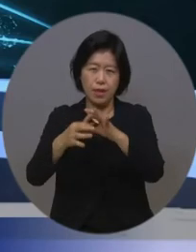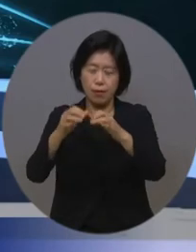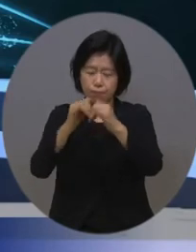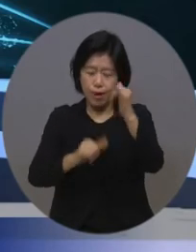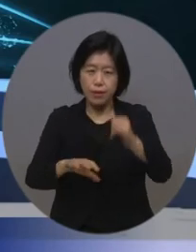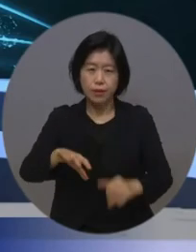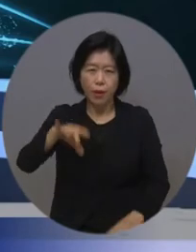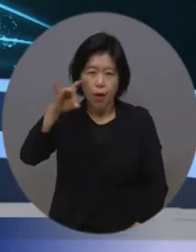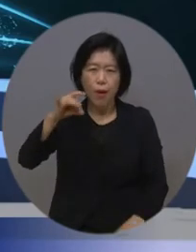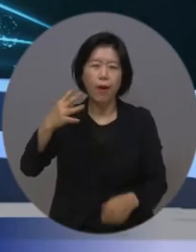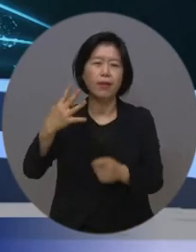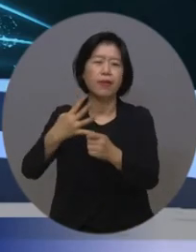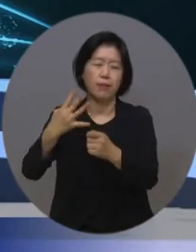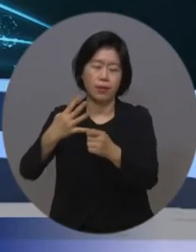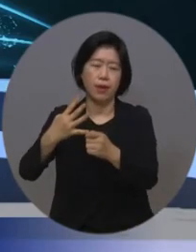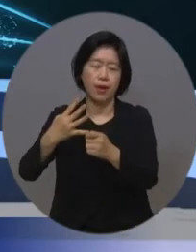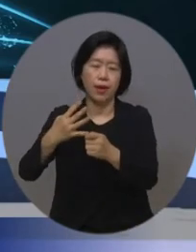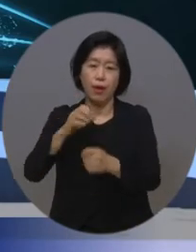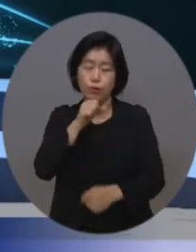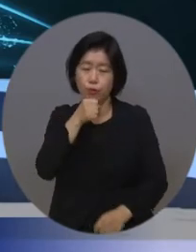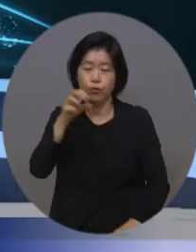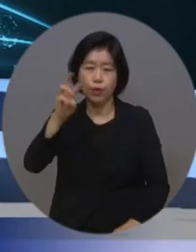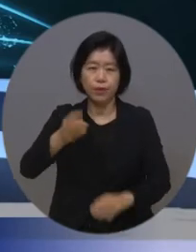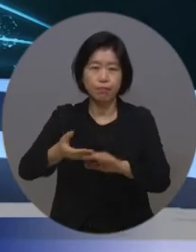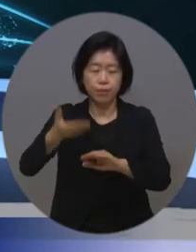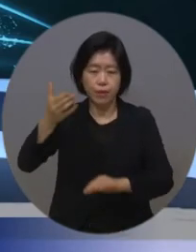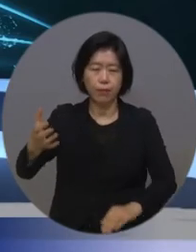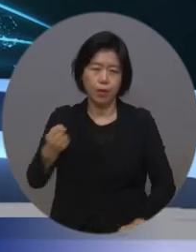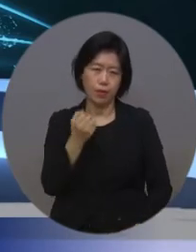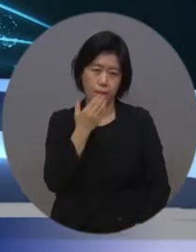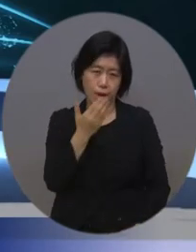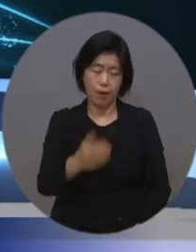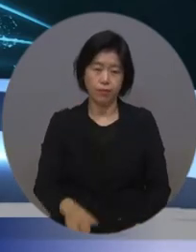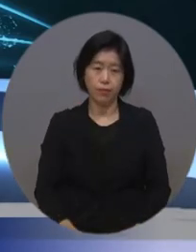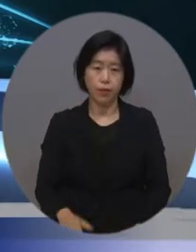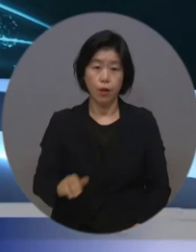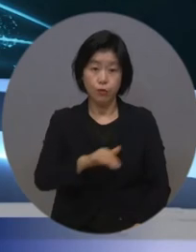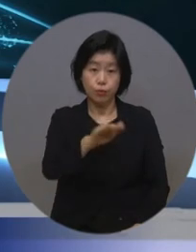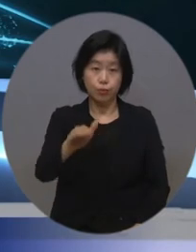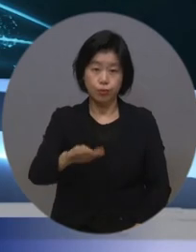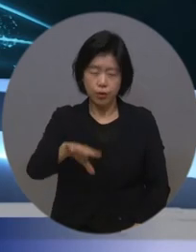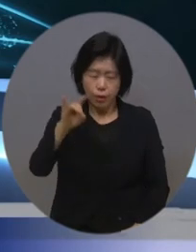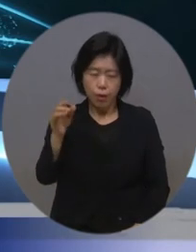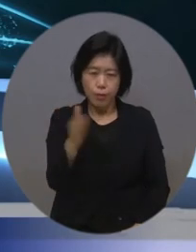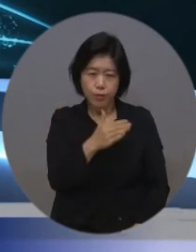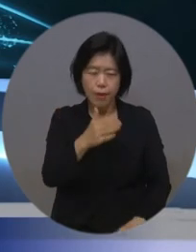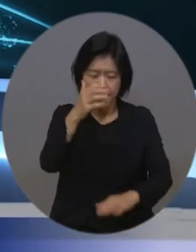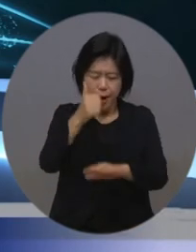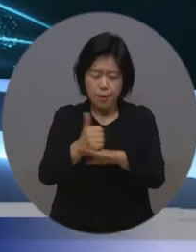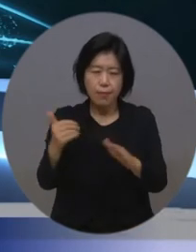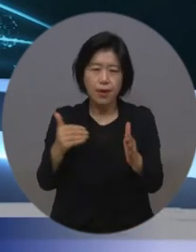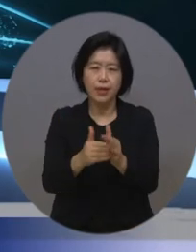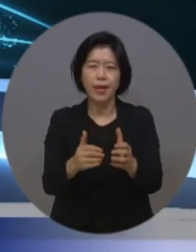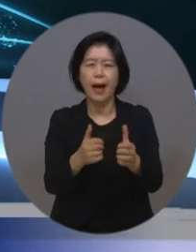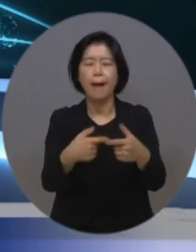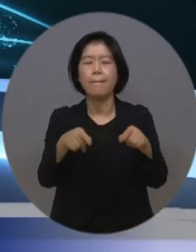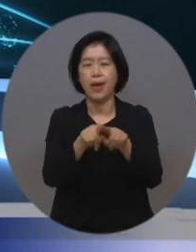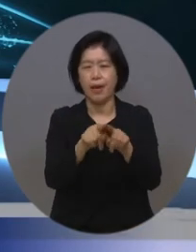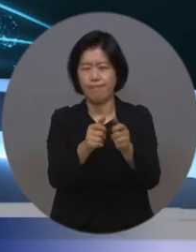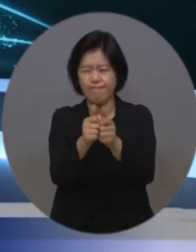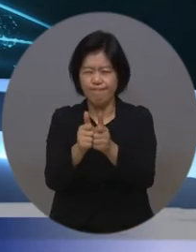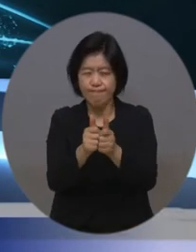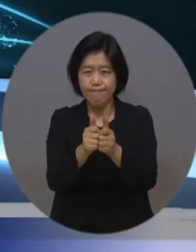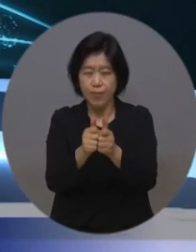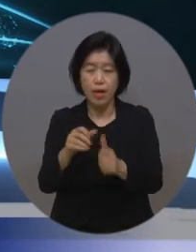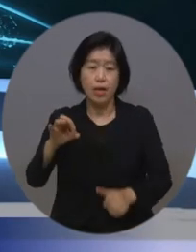됐습니다. 이렇게 좋은 결실을 맺을 수 있었던 이유는 우리는 처음부터 끝까지 함께였다는 김 선수의 말처럼